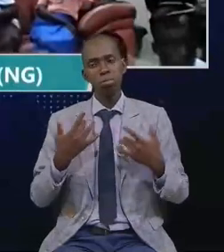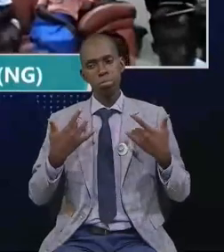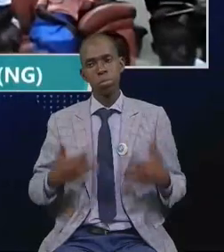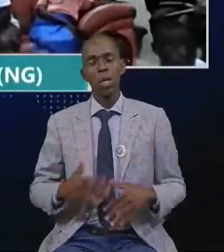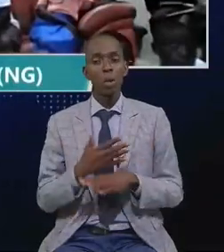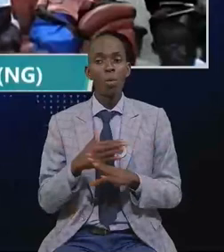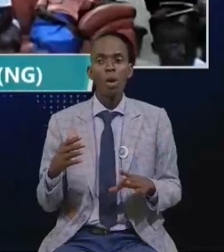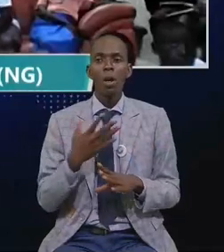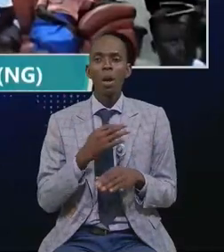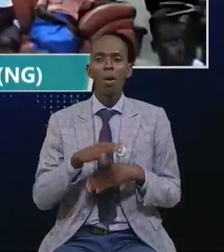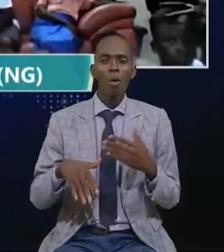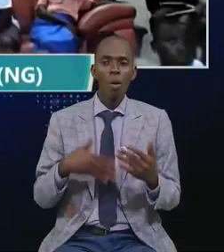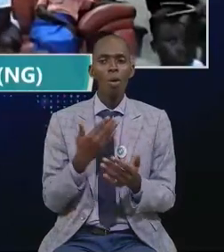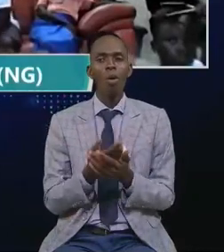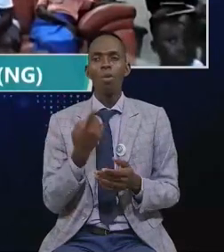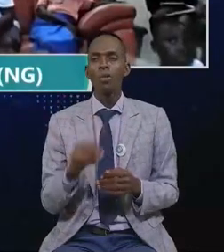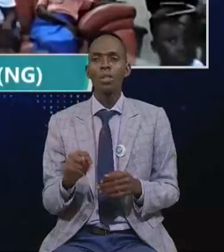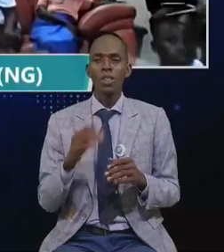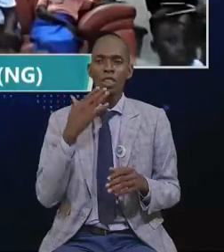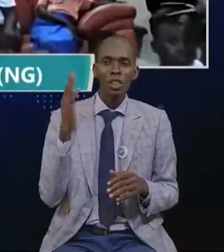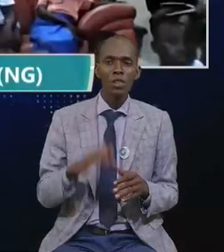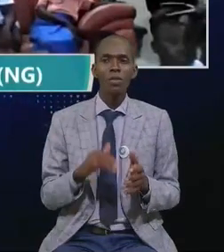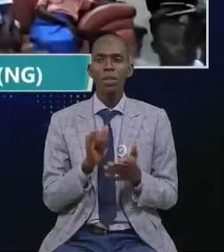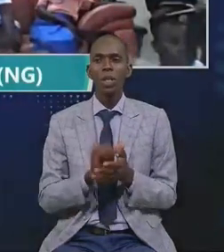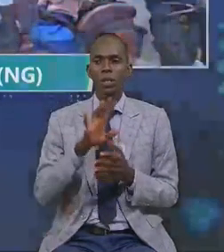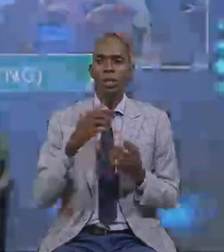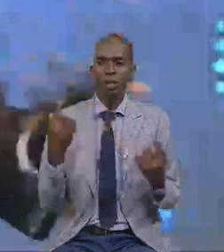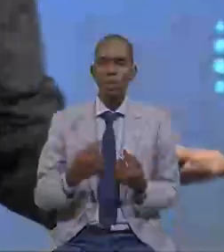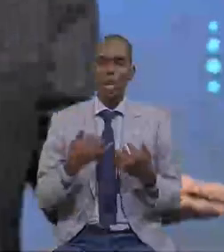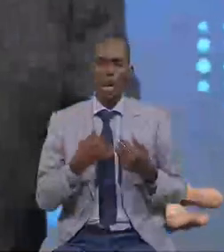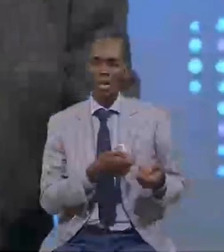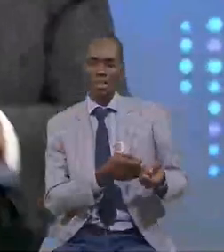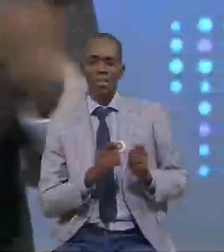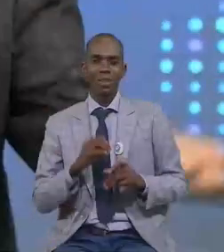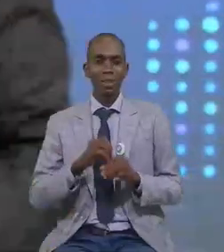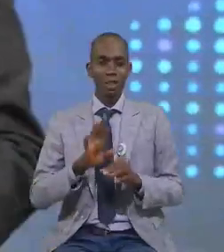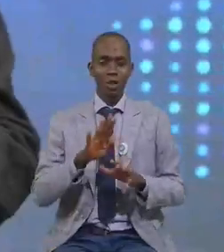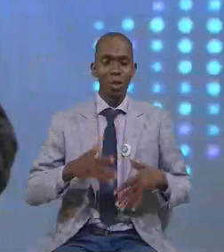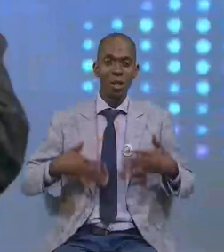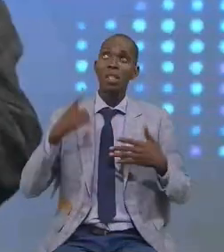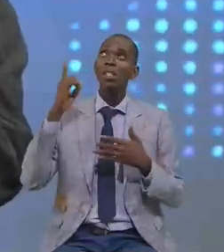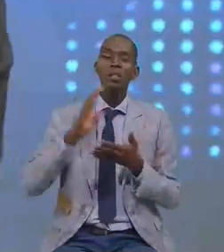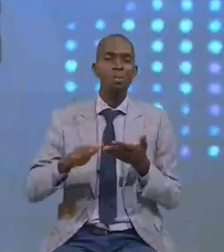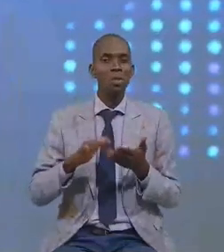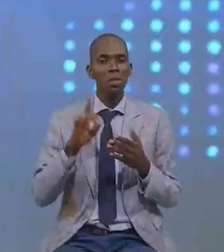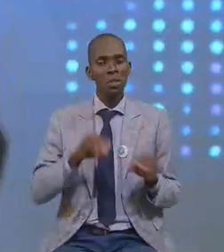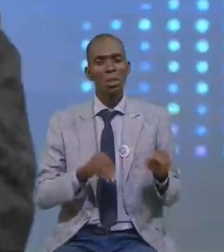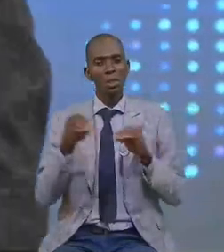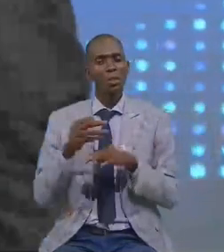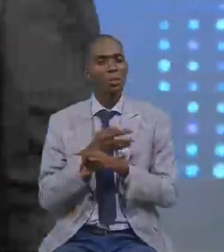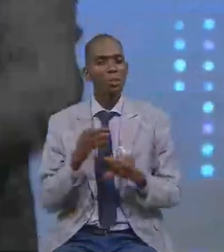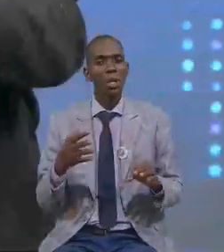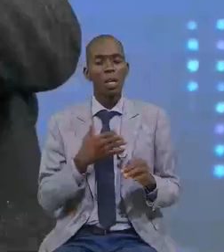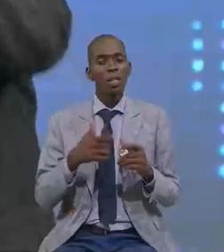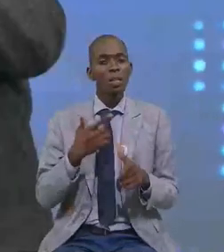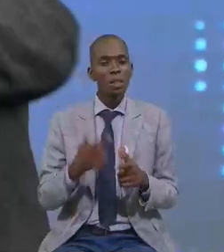choses mauvaises que tu avais faites, que le péché a attiré à ta vie. Il pardonne tout et t'affranchit